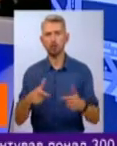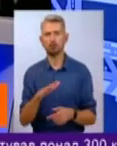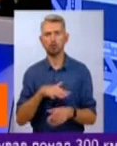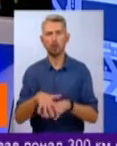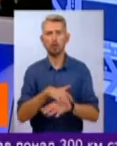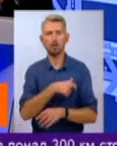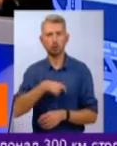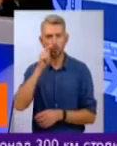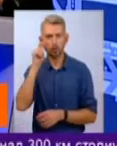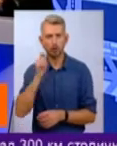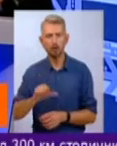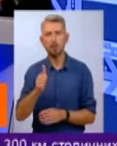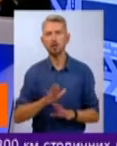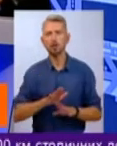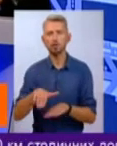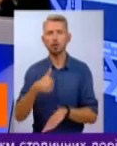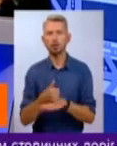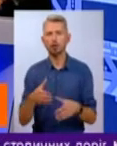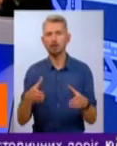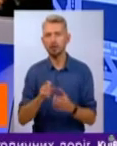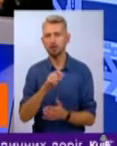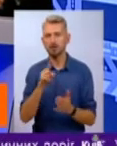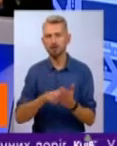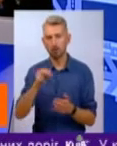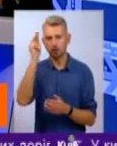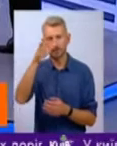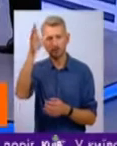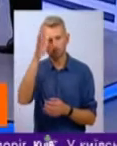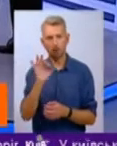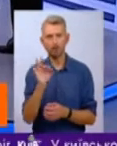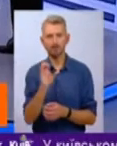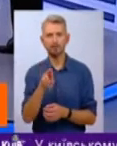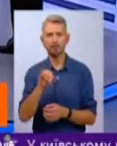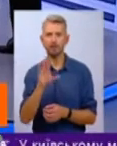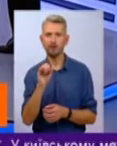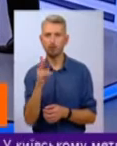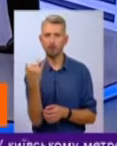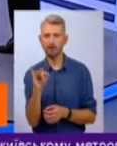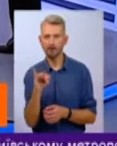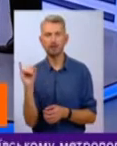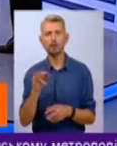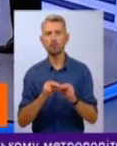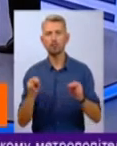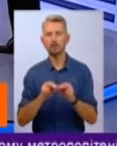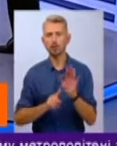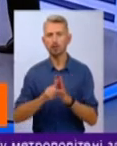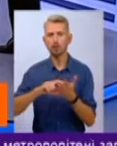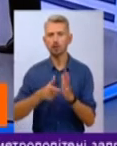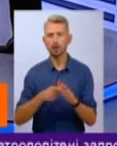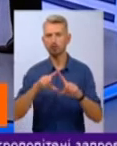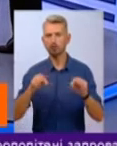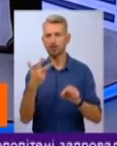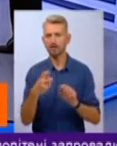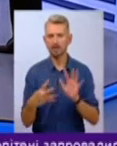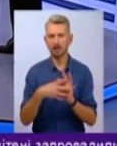народний депутат України, перший заступник голови Комітету з питань науки і освіти Олександр Співаковський, ну і вчитель початкових класів школи номер